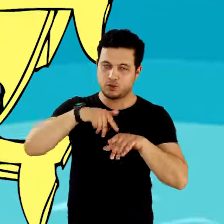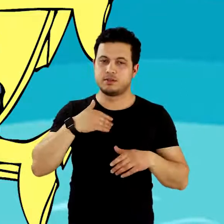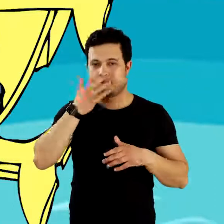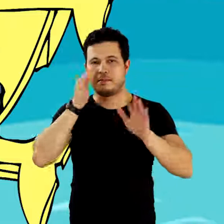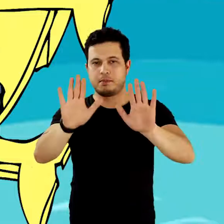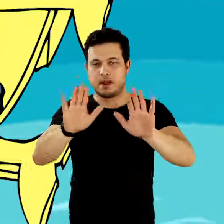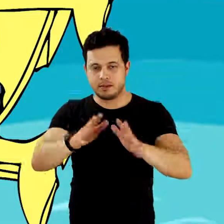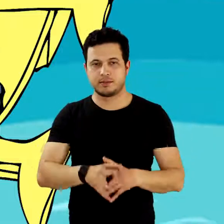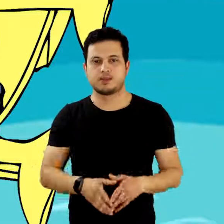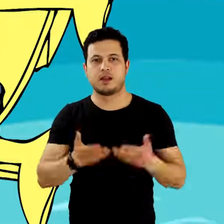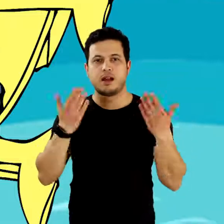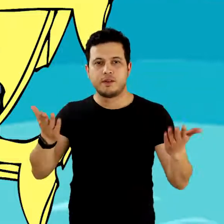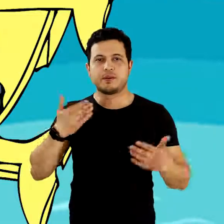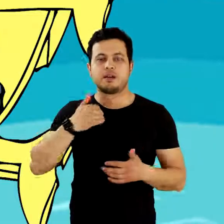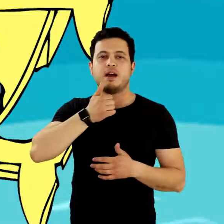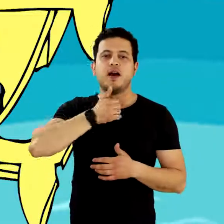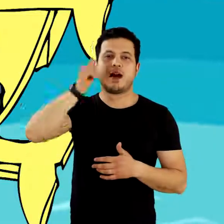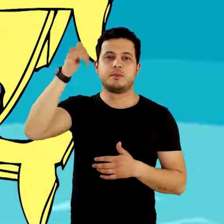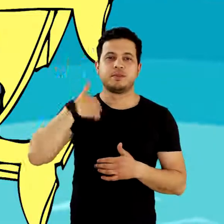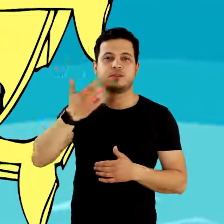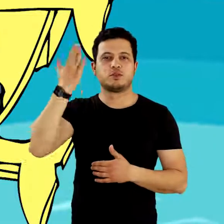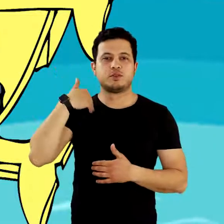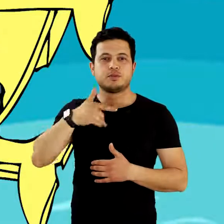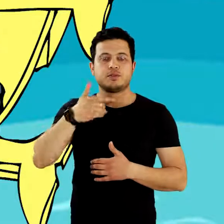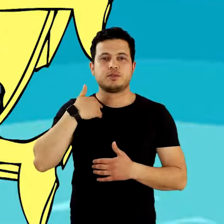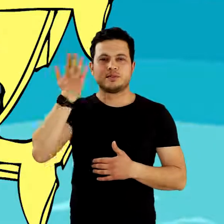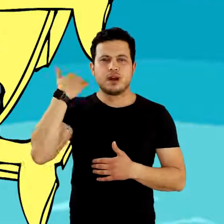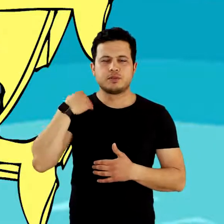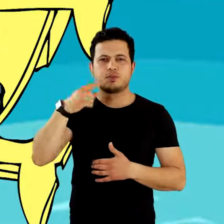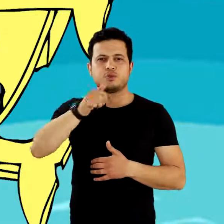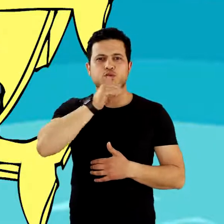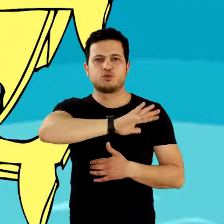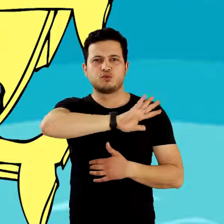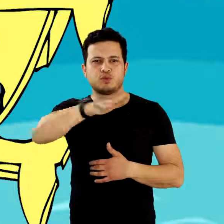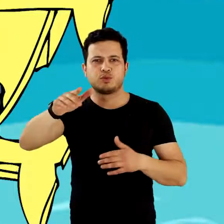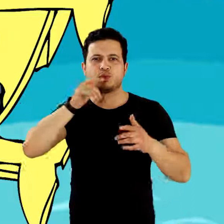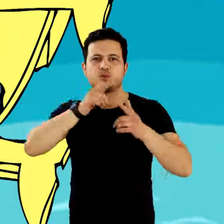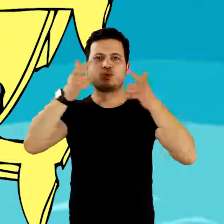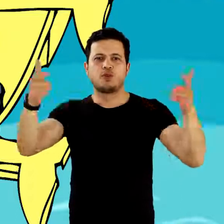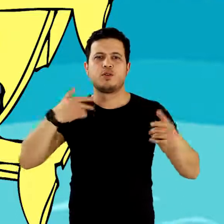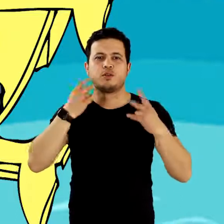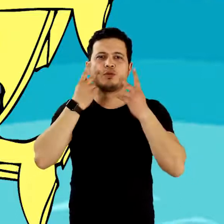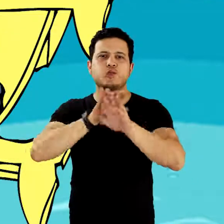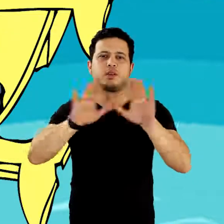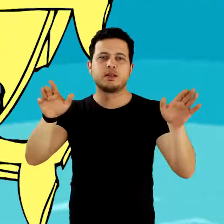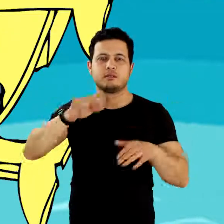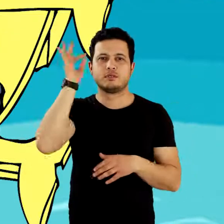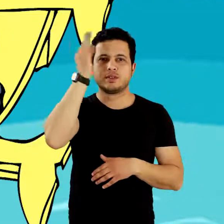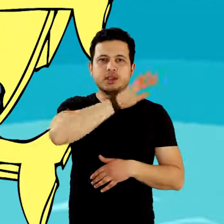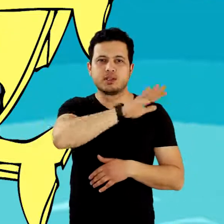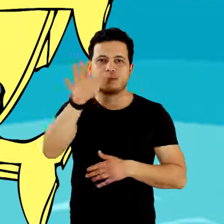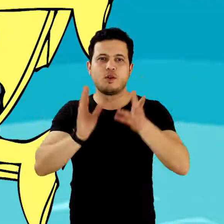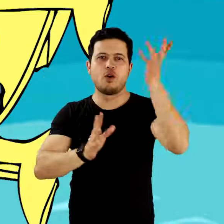biniyoruz. Evet abi, daha önce bu kadar güzel bir göl görmemiştik. Baksana şuna, her yer yemyeşil. Ormanın